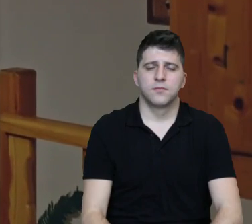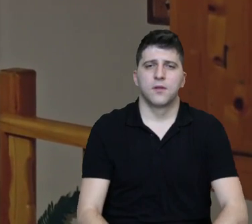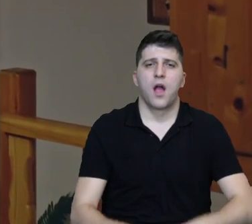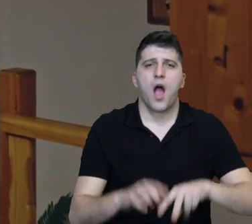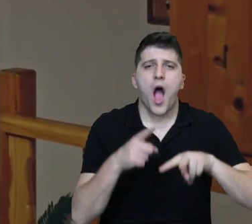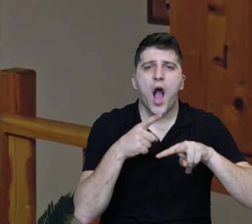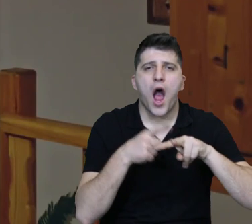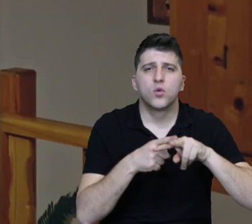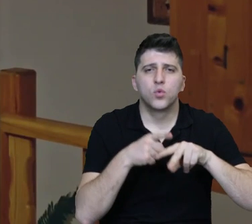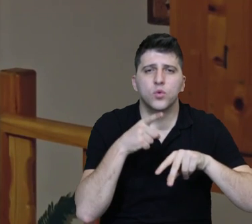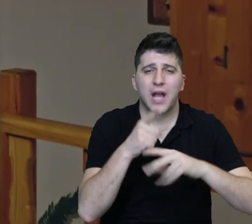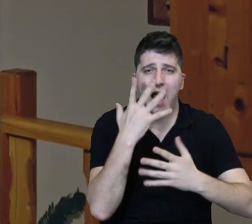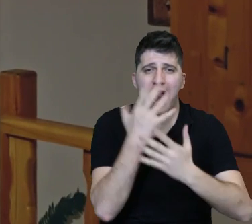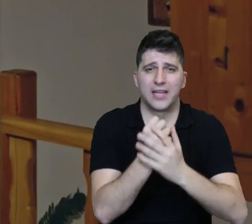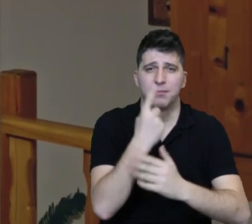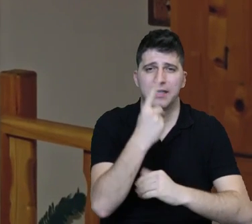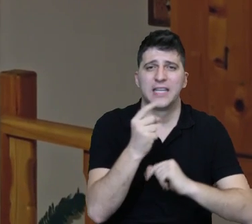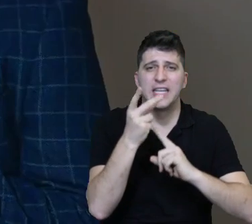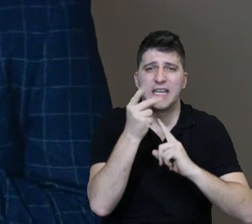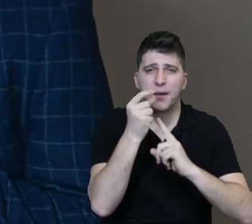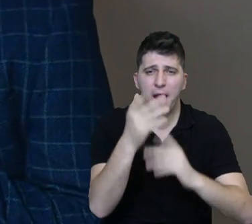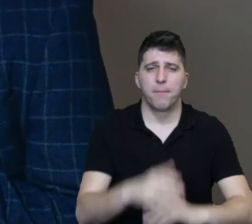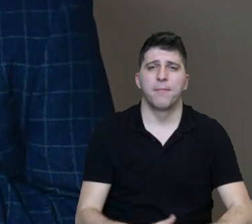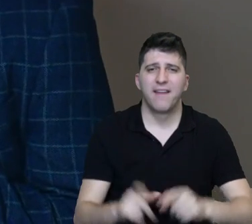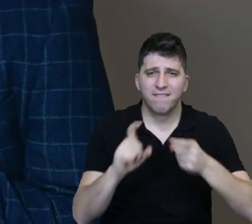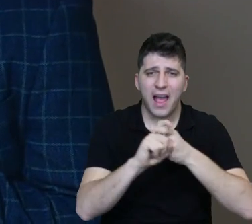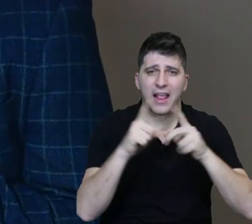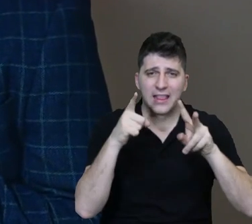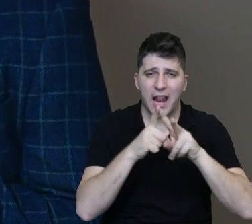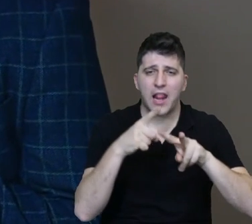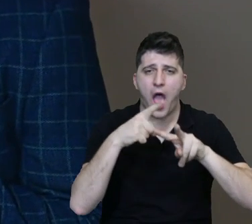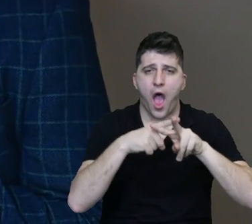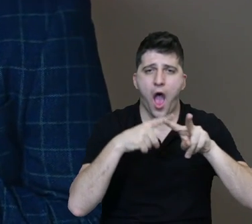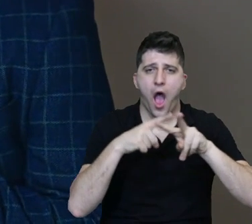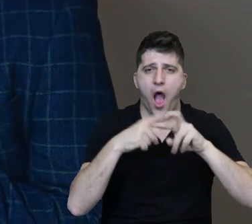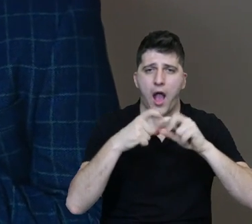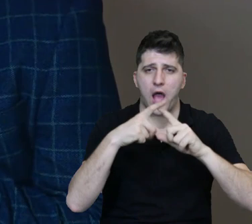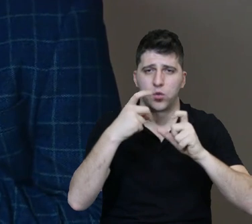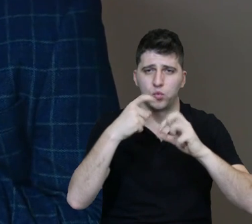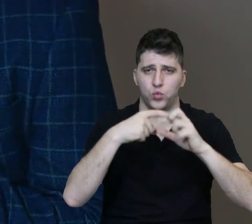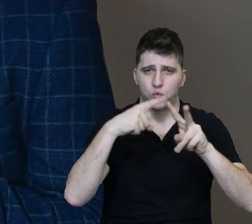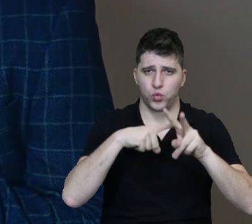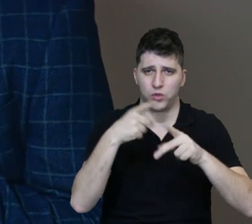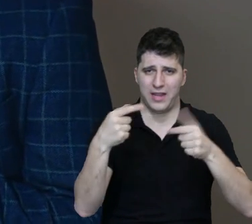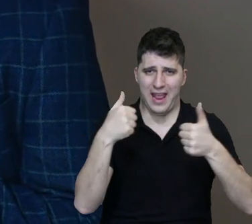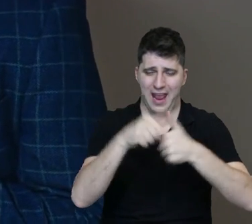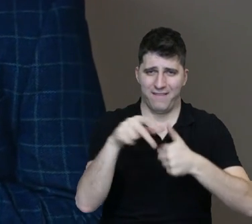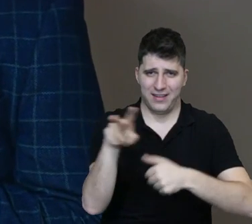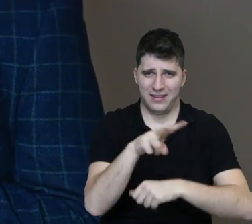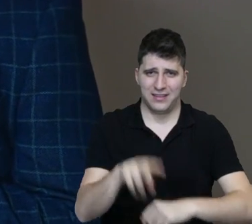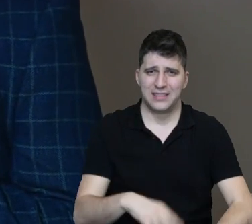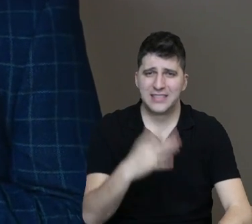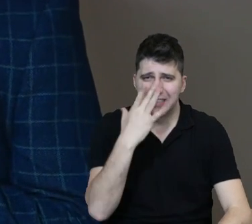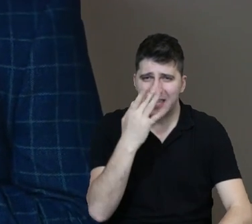Akartürk davası kayıt 1. İbrahim ve Nalan Akartürk çiftinin